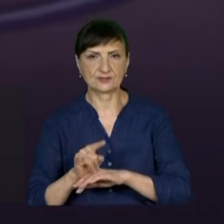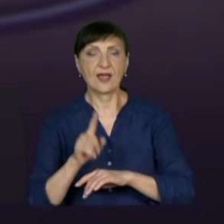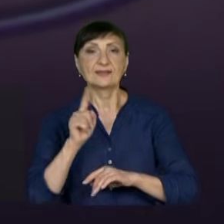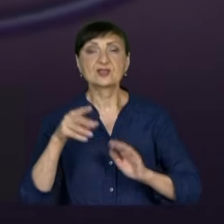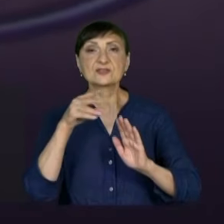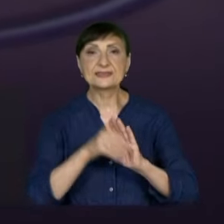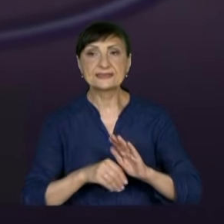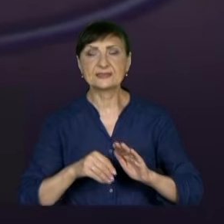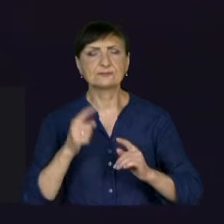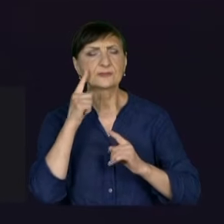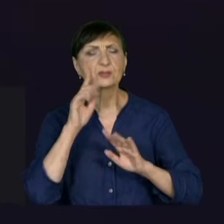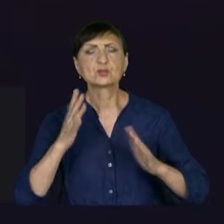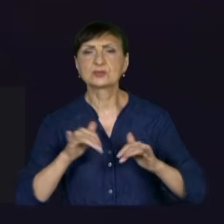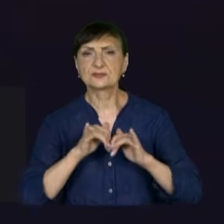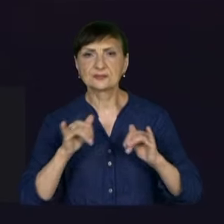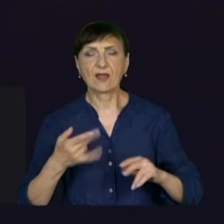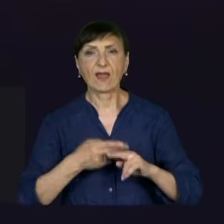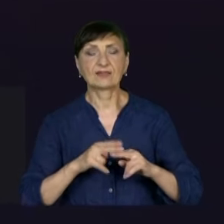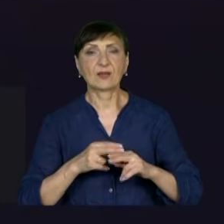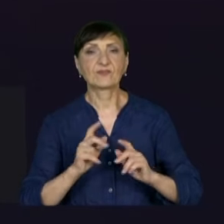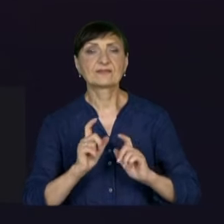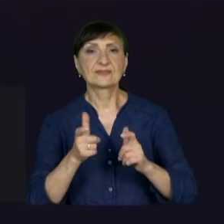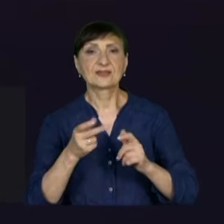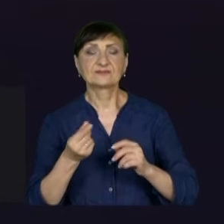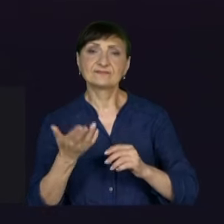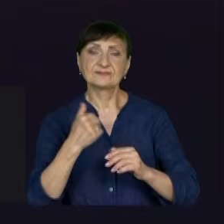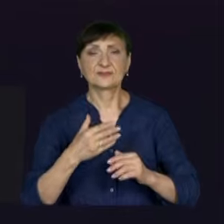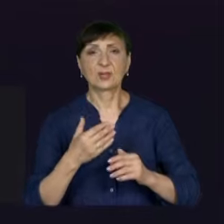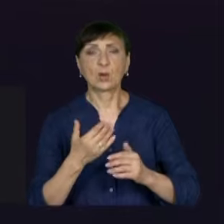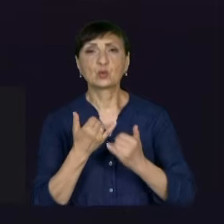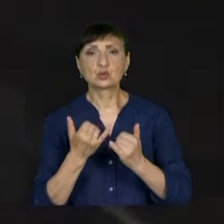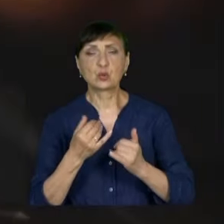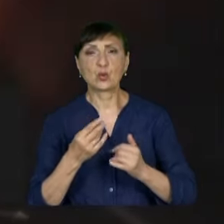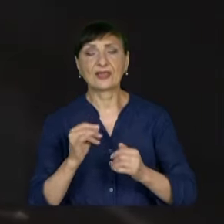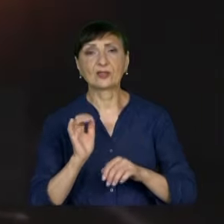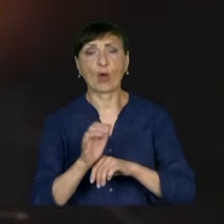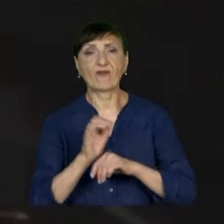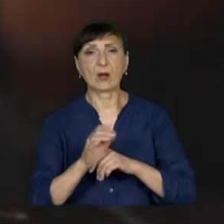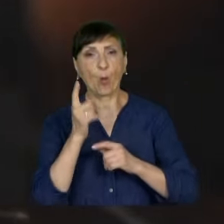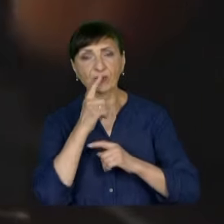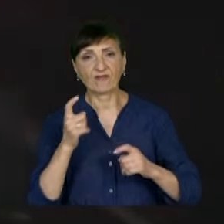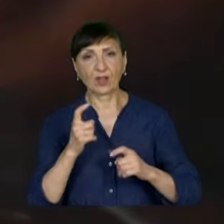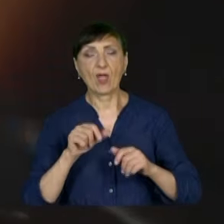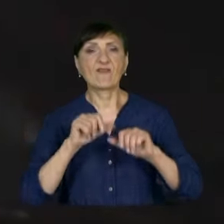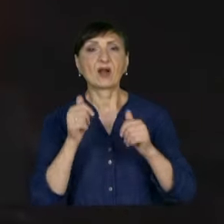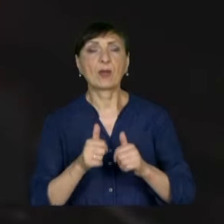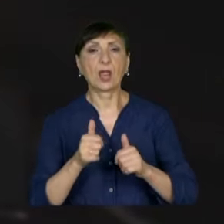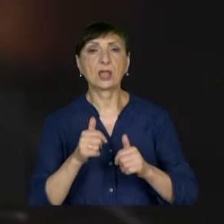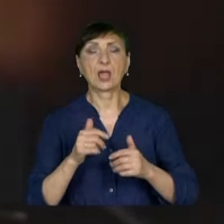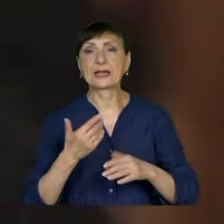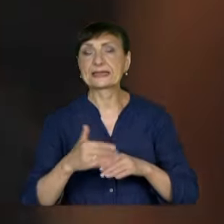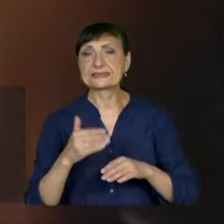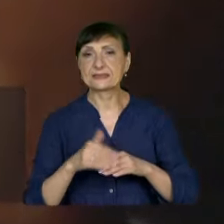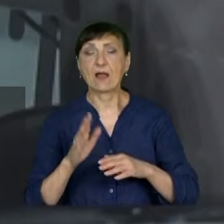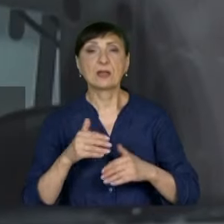среди распространенных случаев остается получение предоплаты за услугу либо товар по объявлениям, оформление онлайн-кредитов, а также